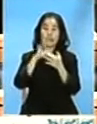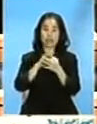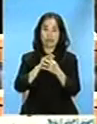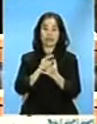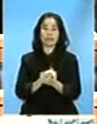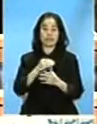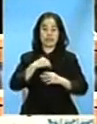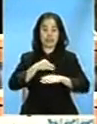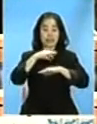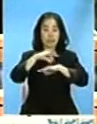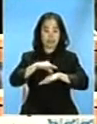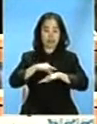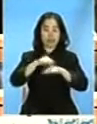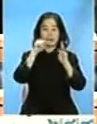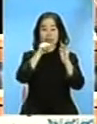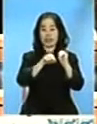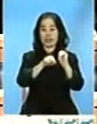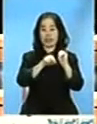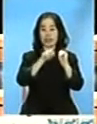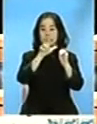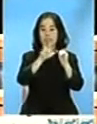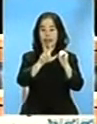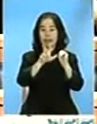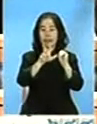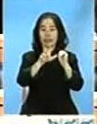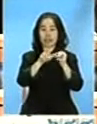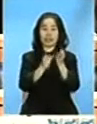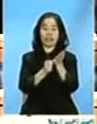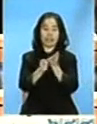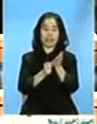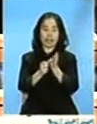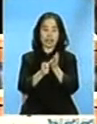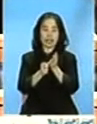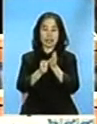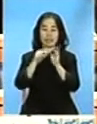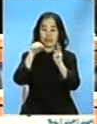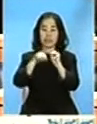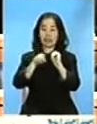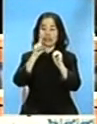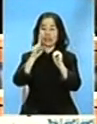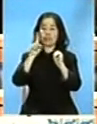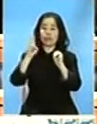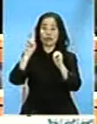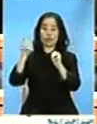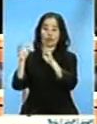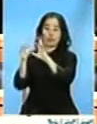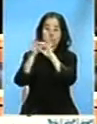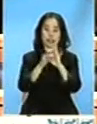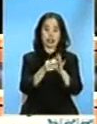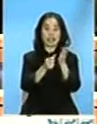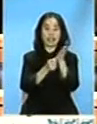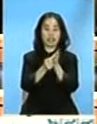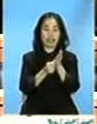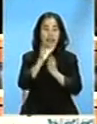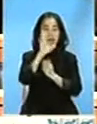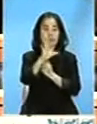ในฐานะที่มาตรา3ที่แก้ไขมาตรา112ได้แก้ไขโดยคณะกรรมา